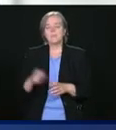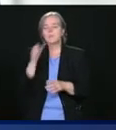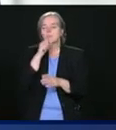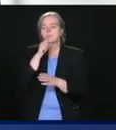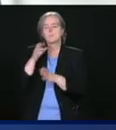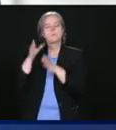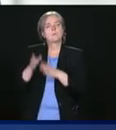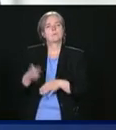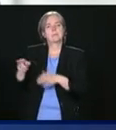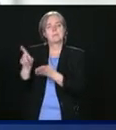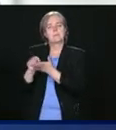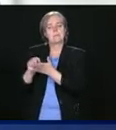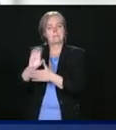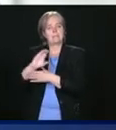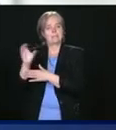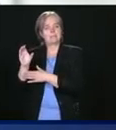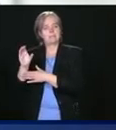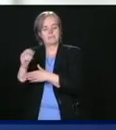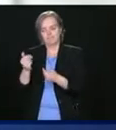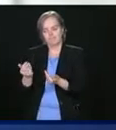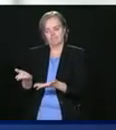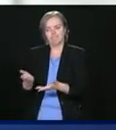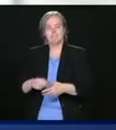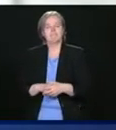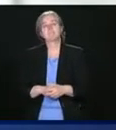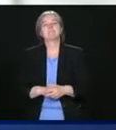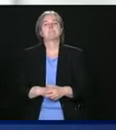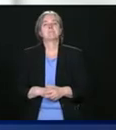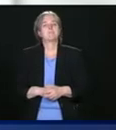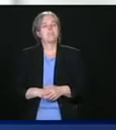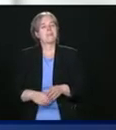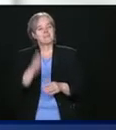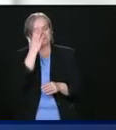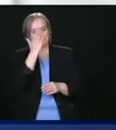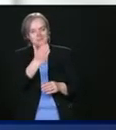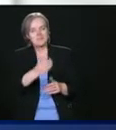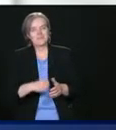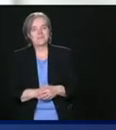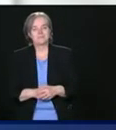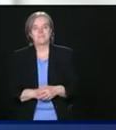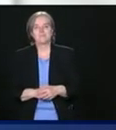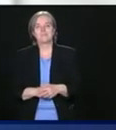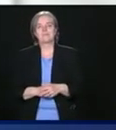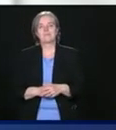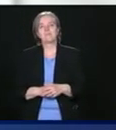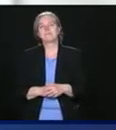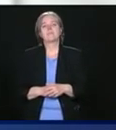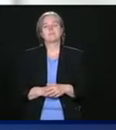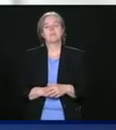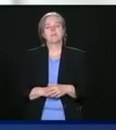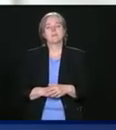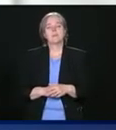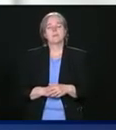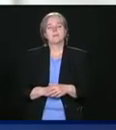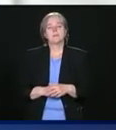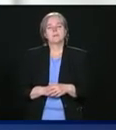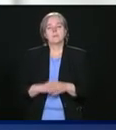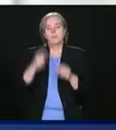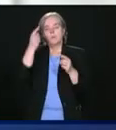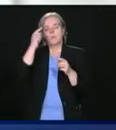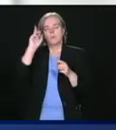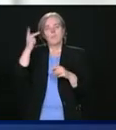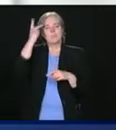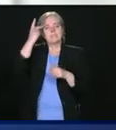open. Good morning, Prime Minister. The Conservatives want four in-person settings. Bonjour, Monsieur le Premier